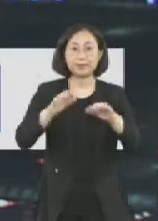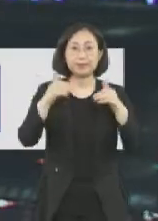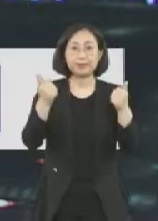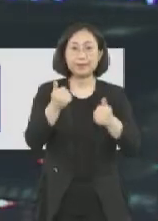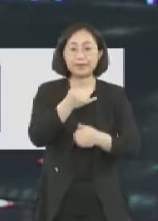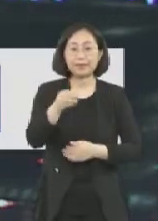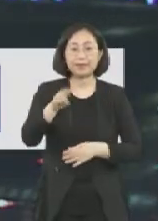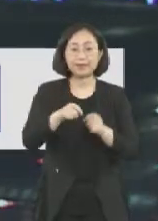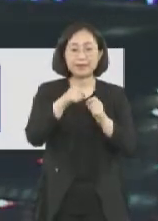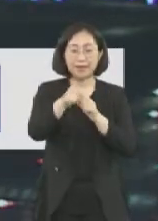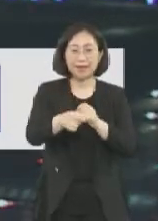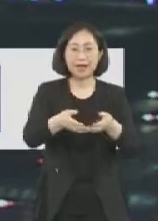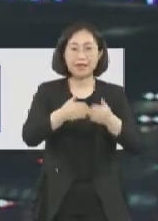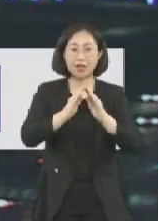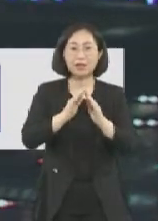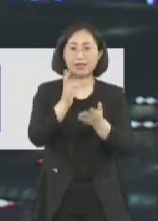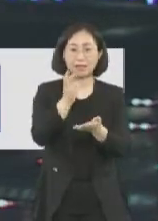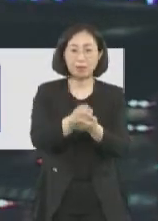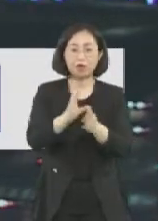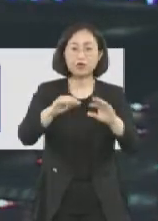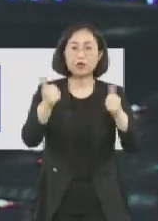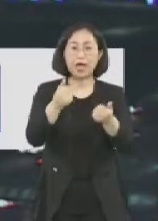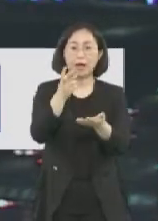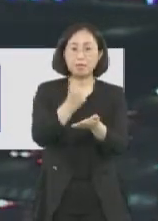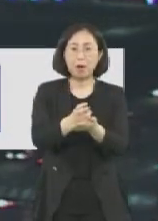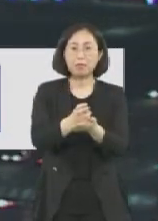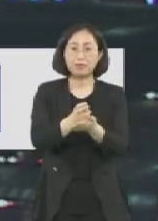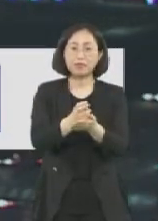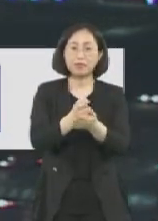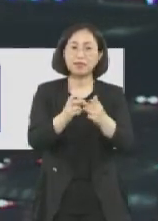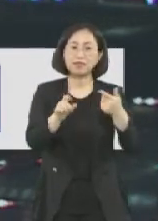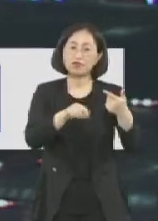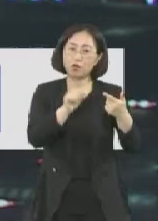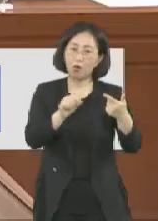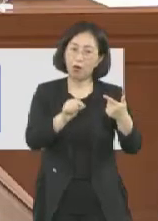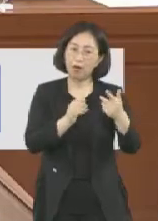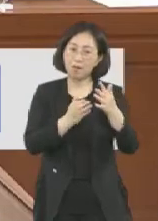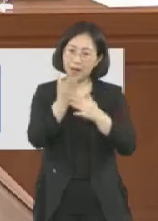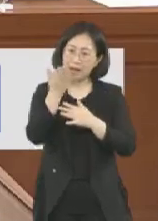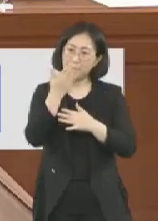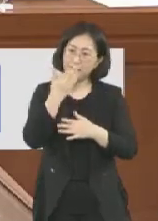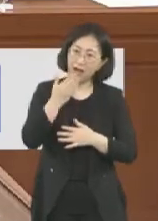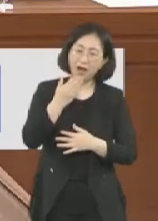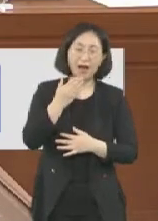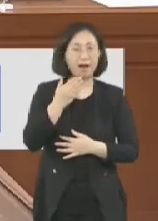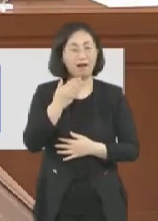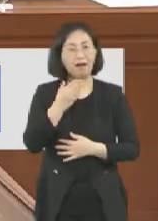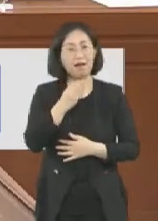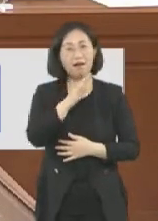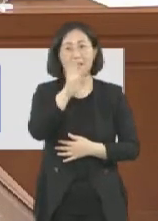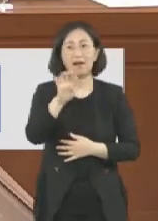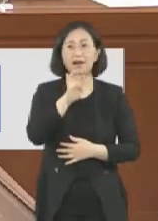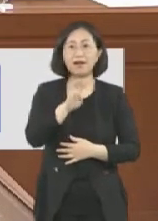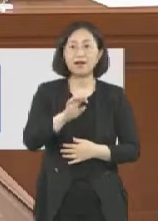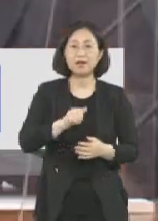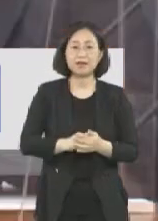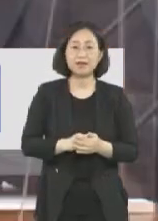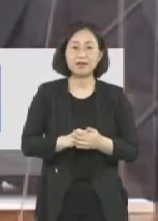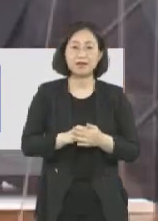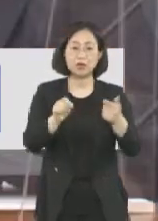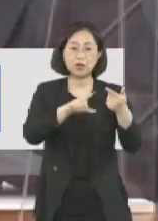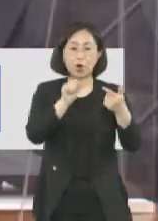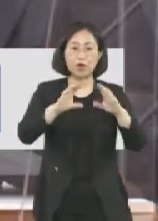국회 세종의사당 설치 근거인 국회법 개정안이 이달에도 처리될 수 있을지 정치 쟁점으로 떠오르고 있습니다.